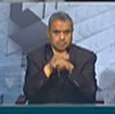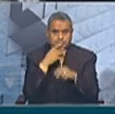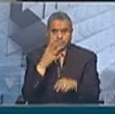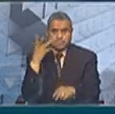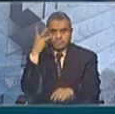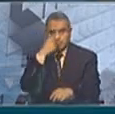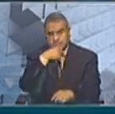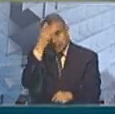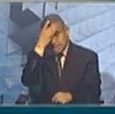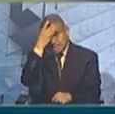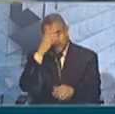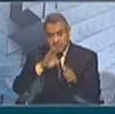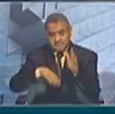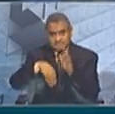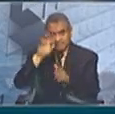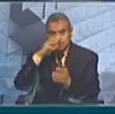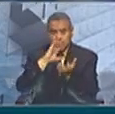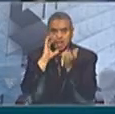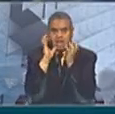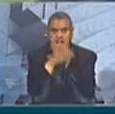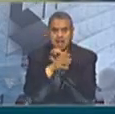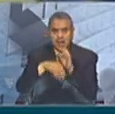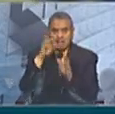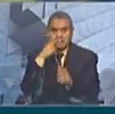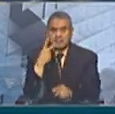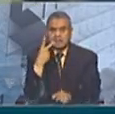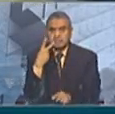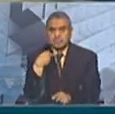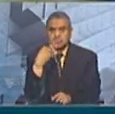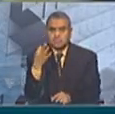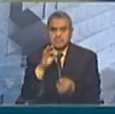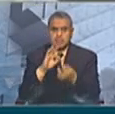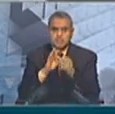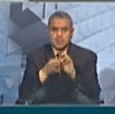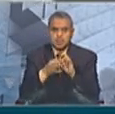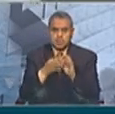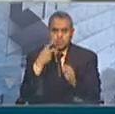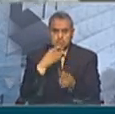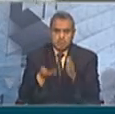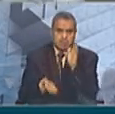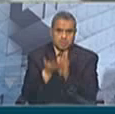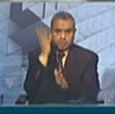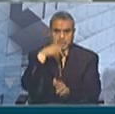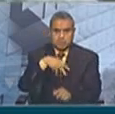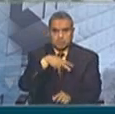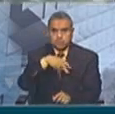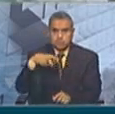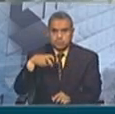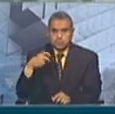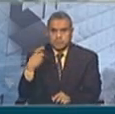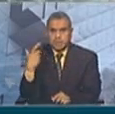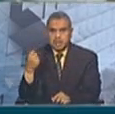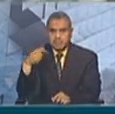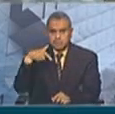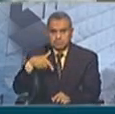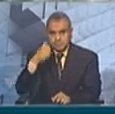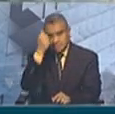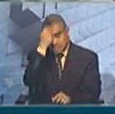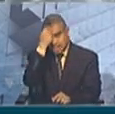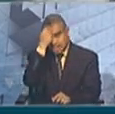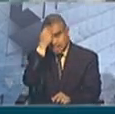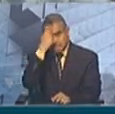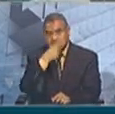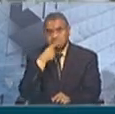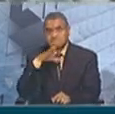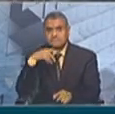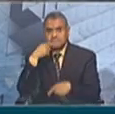عدد الإصابات عالميا وصل إلى 32 مليونا وأكثر من 765 ألف شخص،